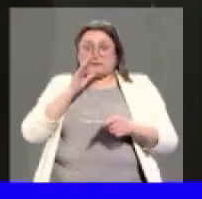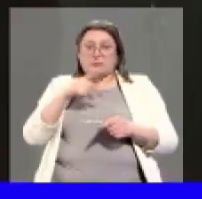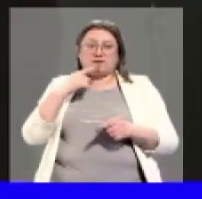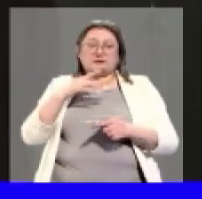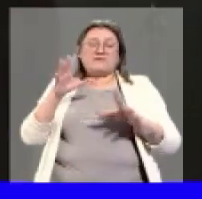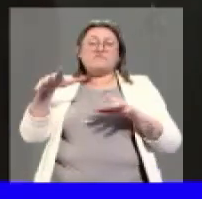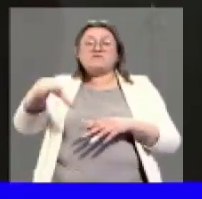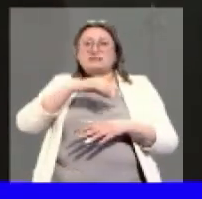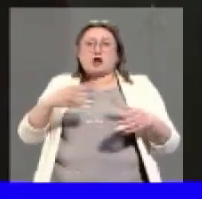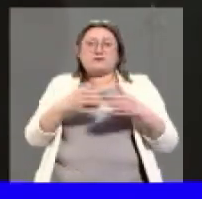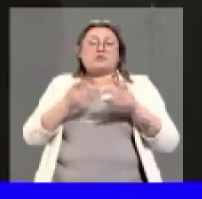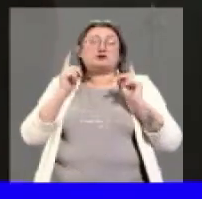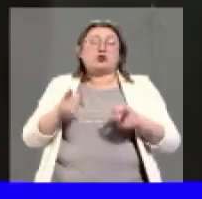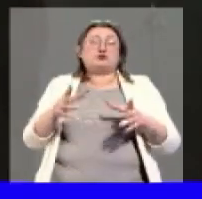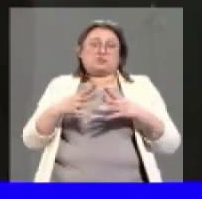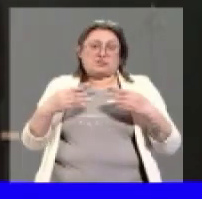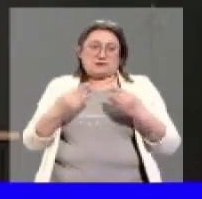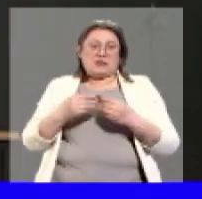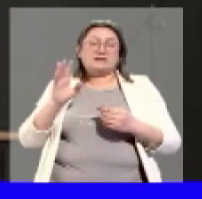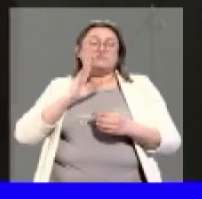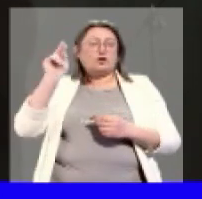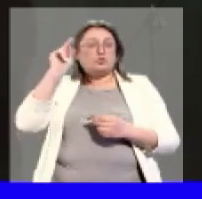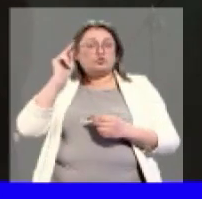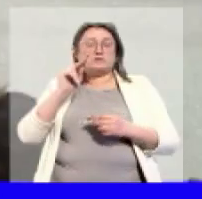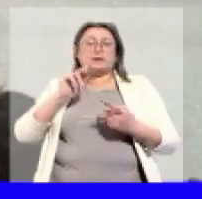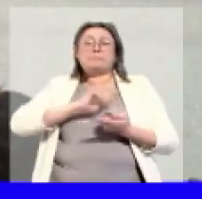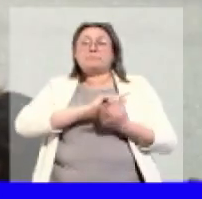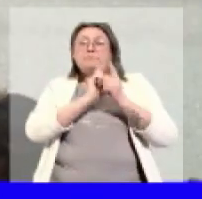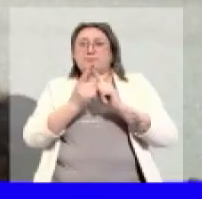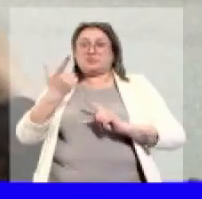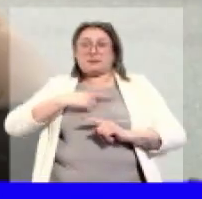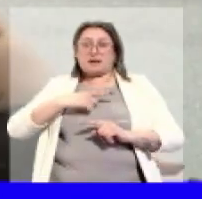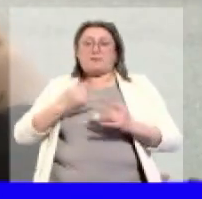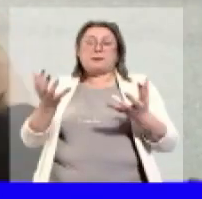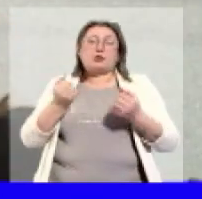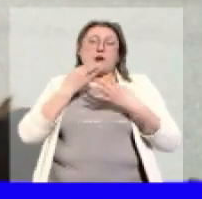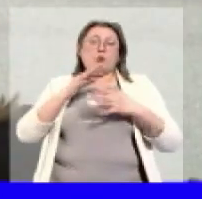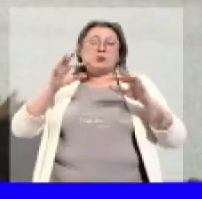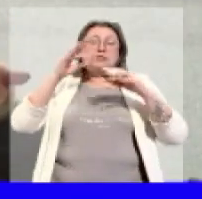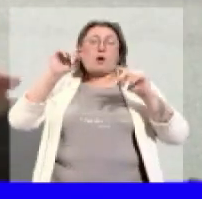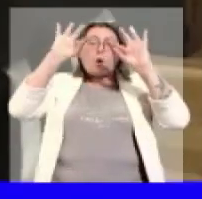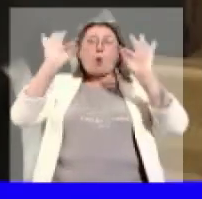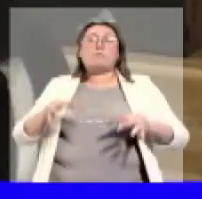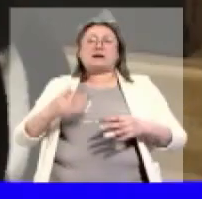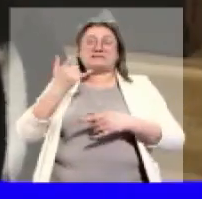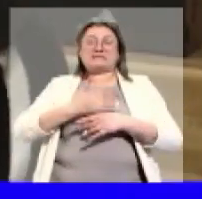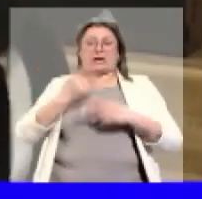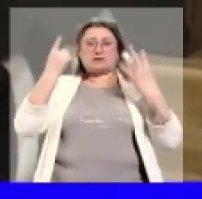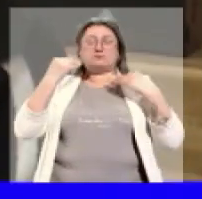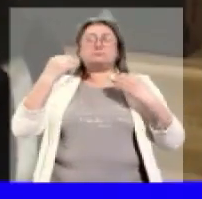говорит, весь коллектив стал настоящей семьей. Девушка учится перевоплощаться и принимать любой сценический образ.